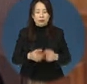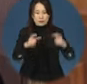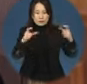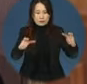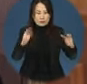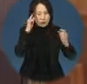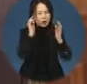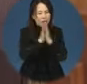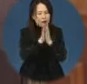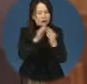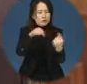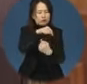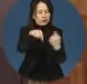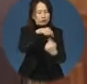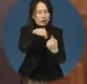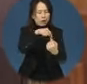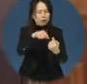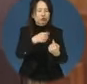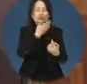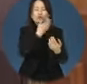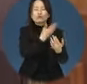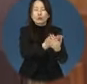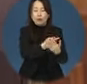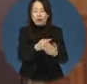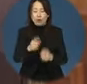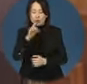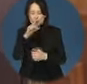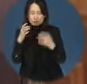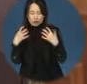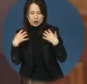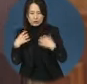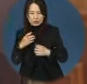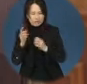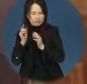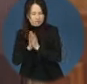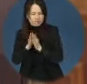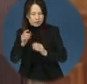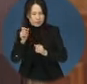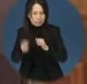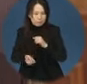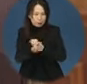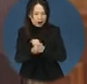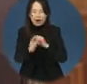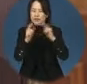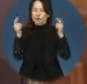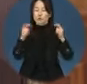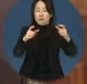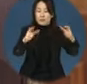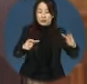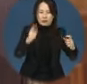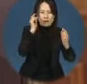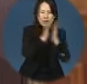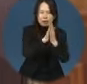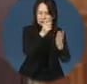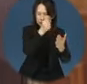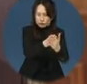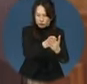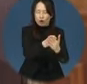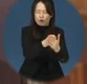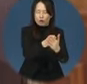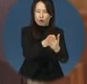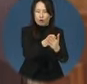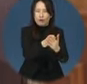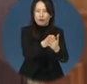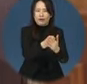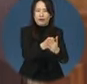존중하여 고 합니다 그래서 중앙에서 결정을 하는게 아니라 지역에서 필요한 사업을 이야기 하면 거기에 따라서 재정이 어떻게 될 수 있도록